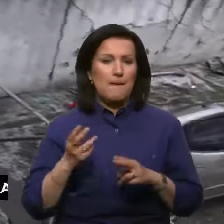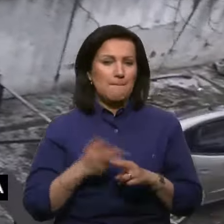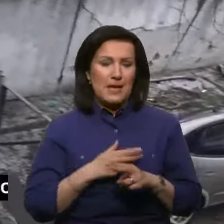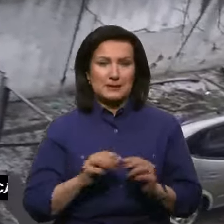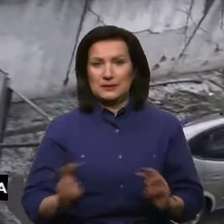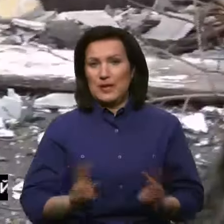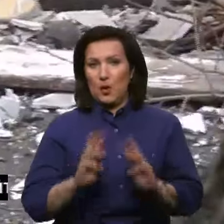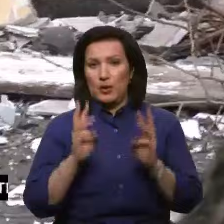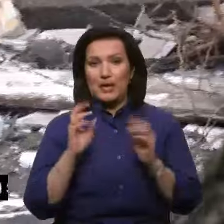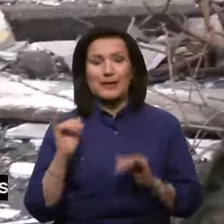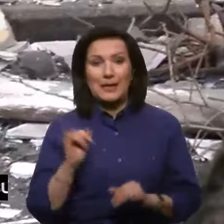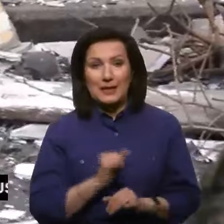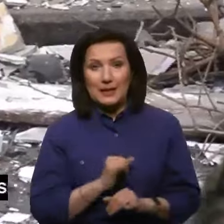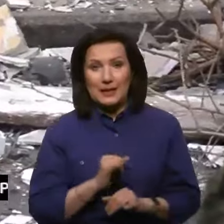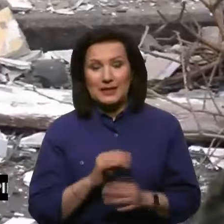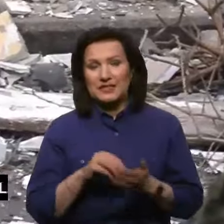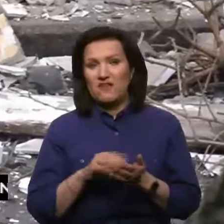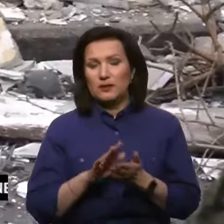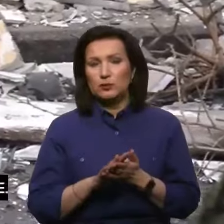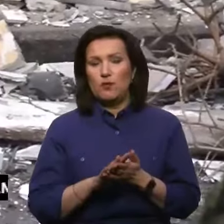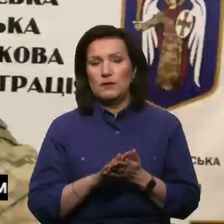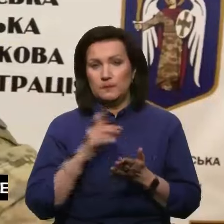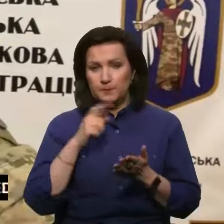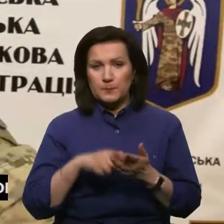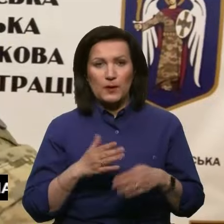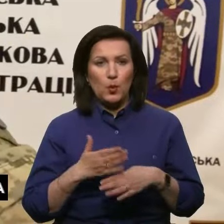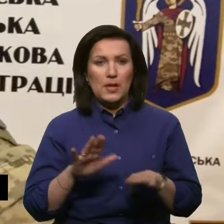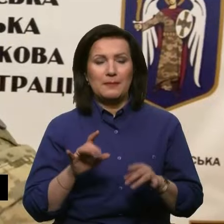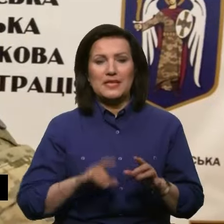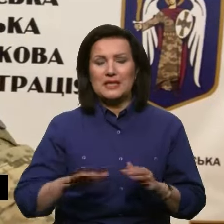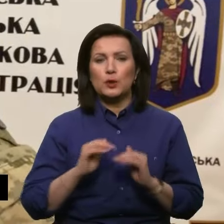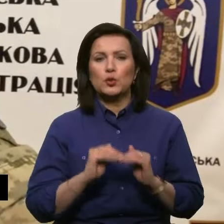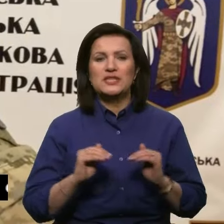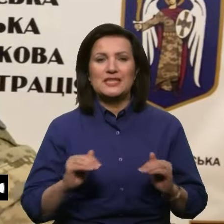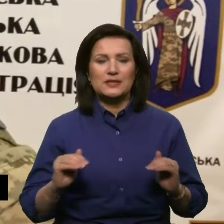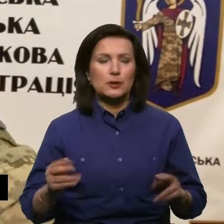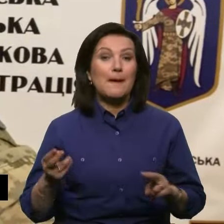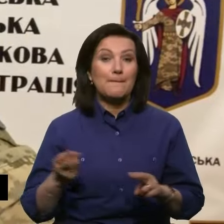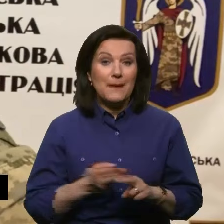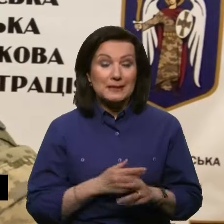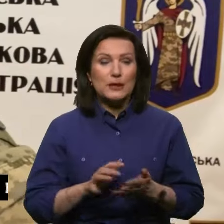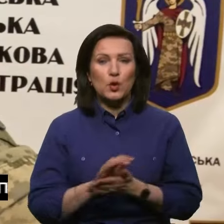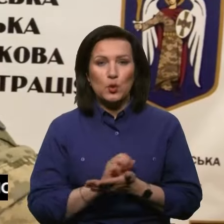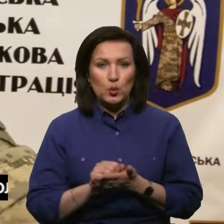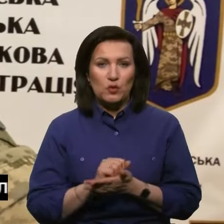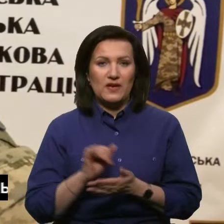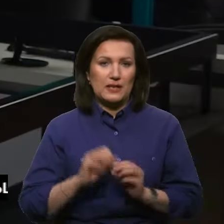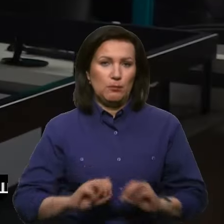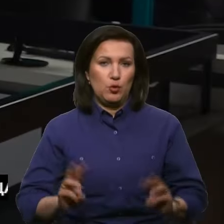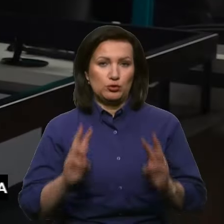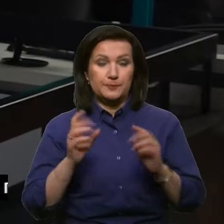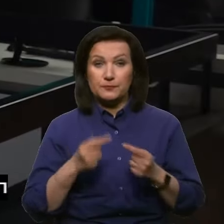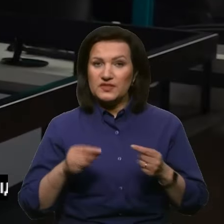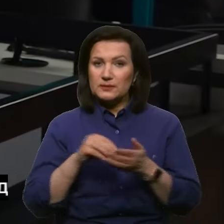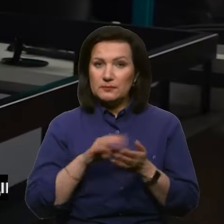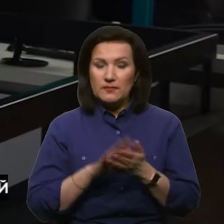подальшого загоряння і зафіксовано падіння уламків на території дитячого садочку без руйнувань і пожеж.